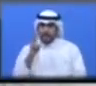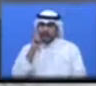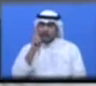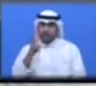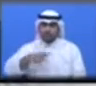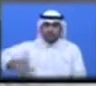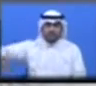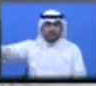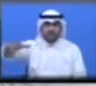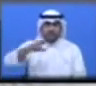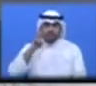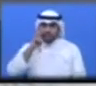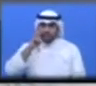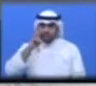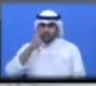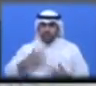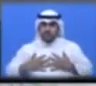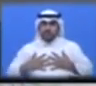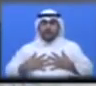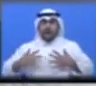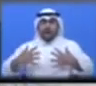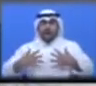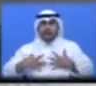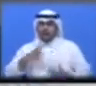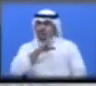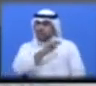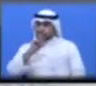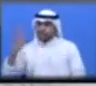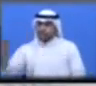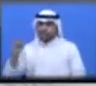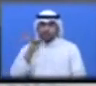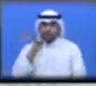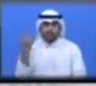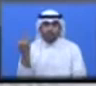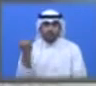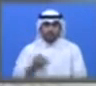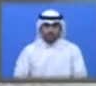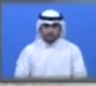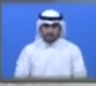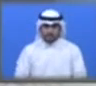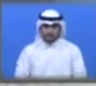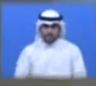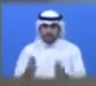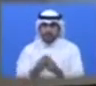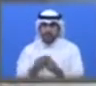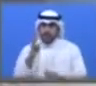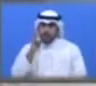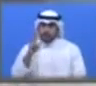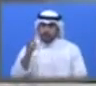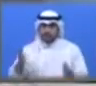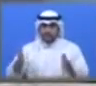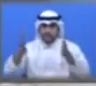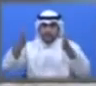لنا إكسير حياة، يعني يضيف لنا طاقة أكبر من الطاقة اللي إحنا عملنا بها من قبل. لما يكون في جائزة